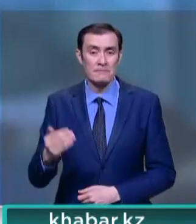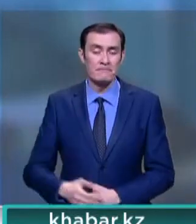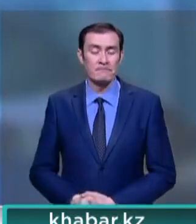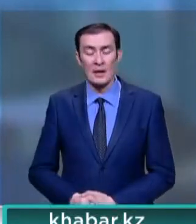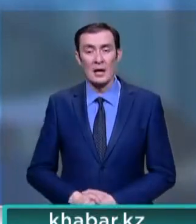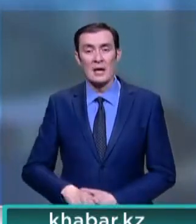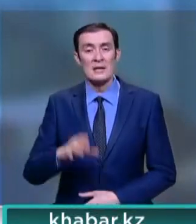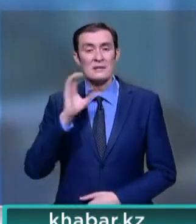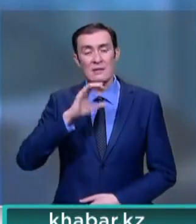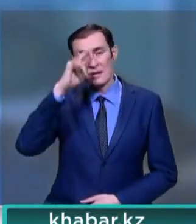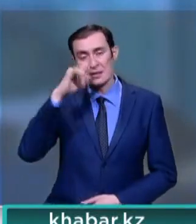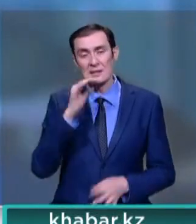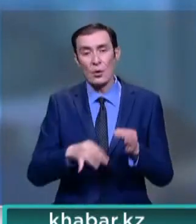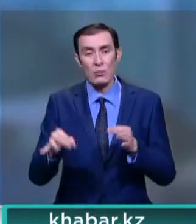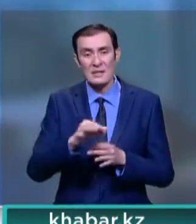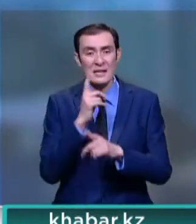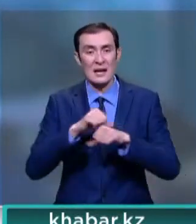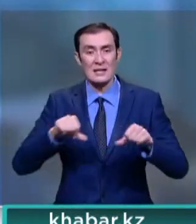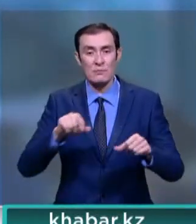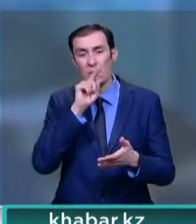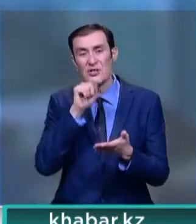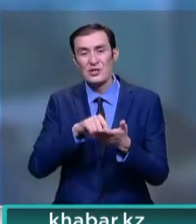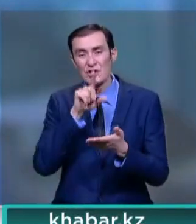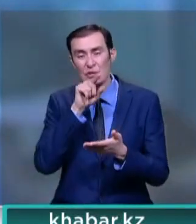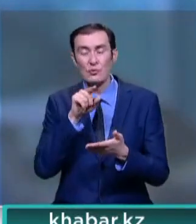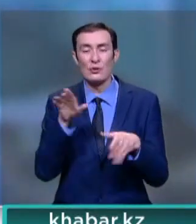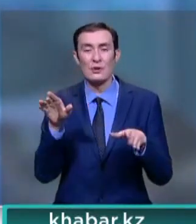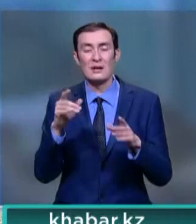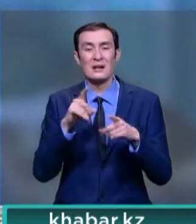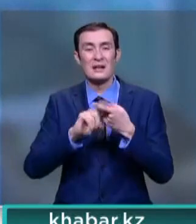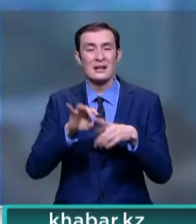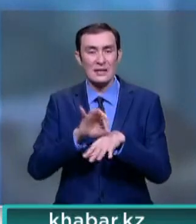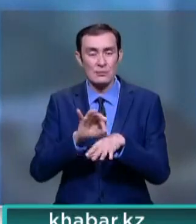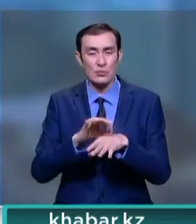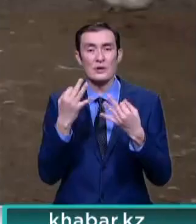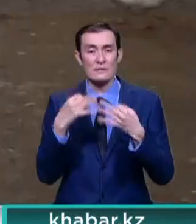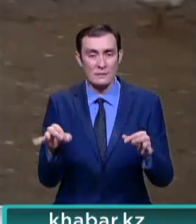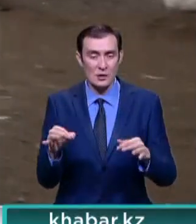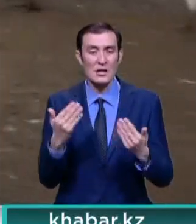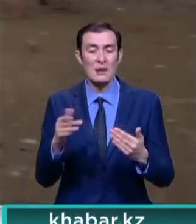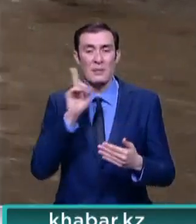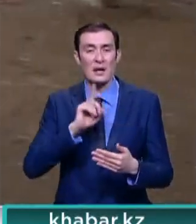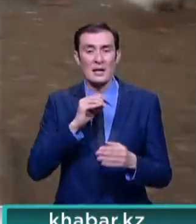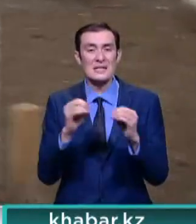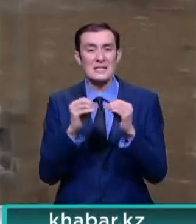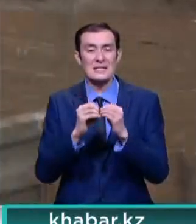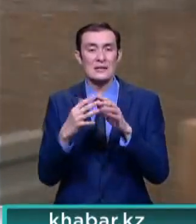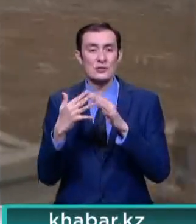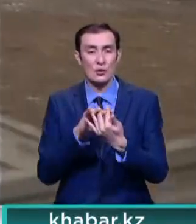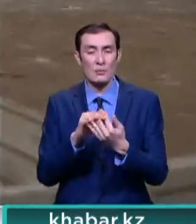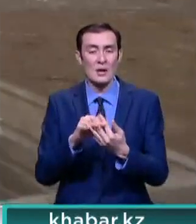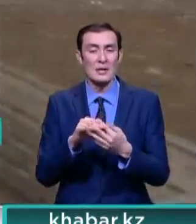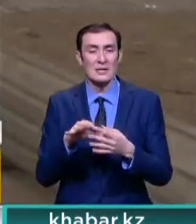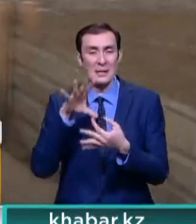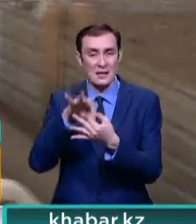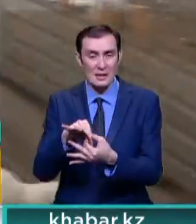В Северо-Казахстанской области карантин по птичьему гриппу сняли еще в 9 селах. Закрытыми сейчас остаются 10 населенных пунктов.